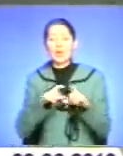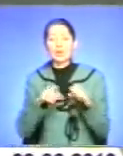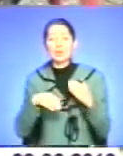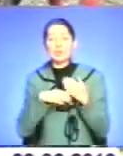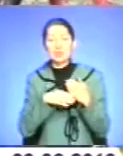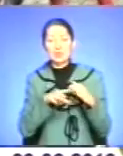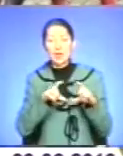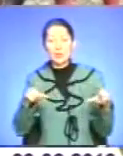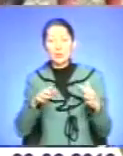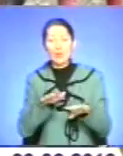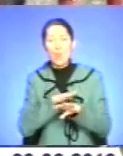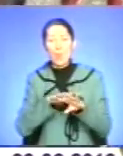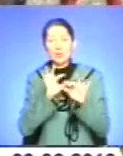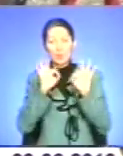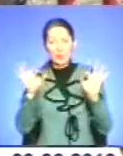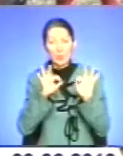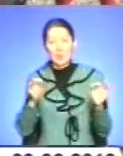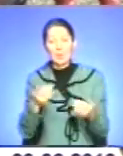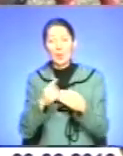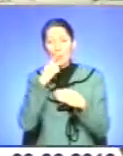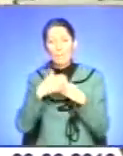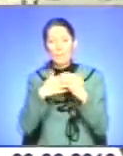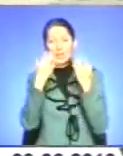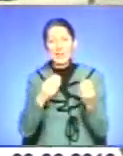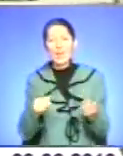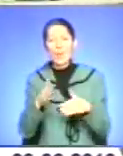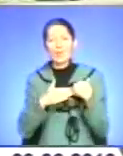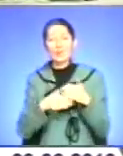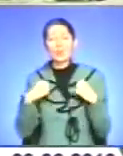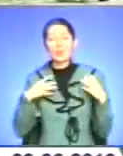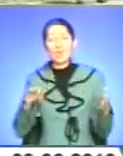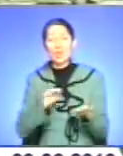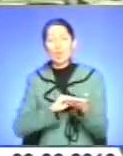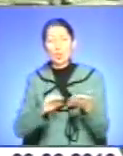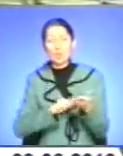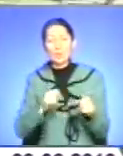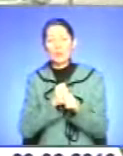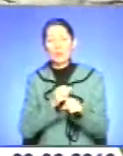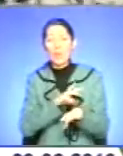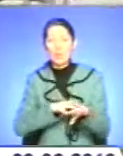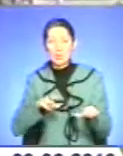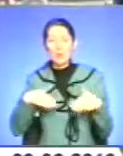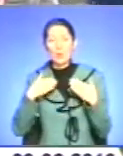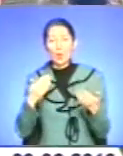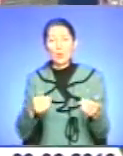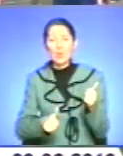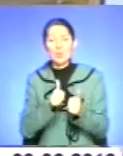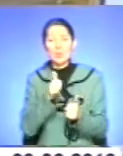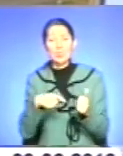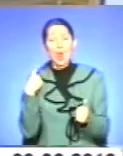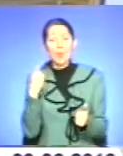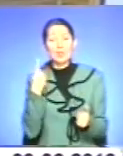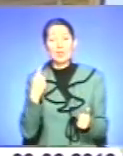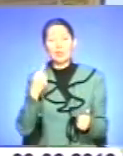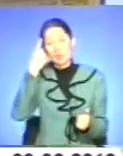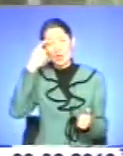інформації. Напередодні професійного свята журналістів працівники правоохоронних органів запропонували позмагатися у майстерності